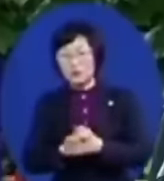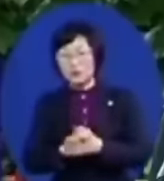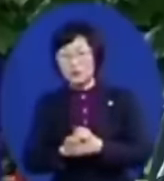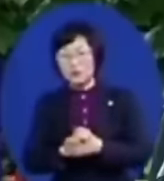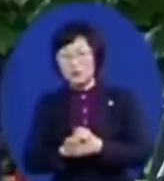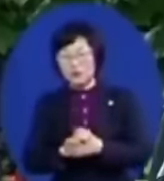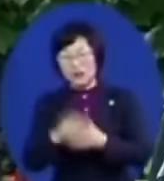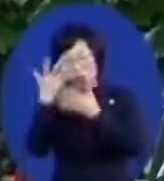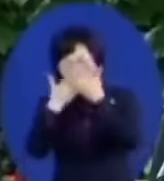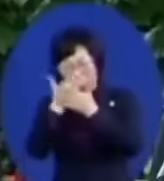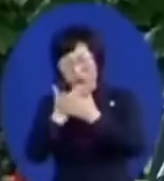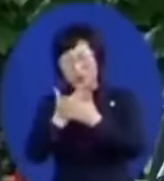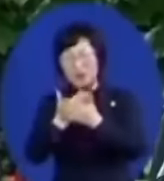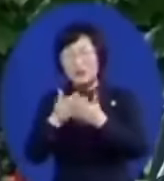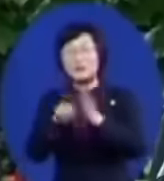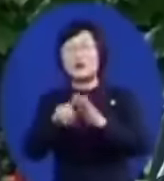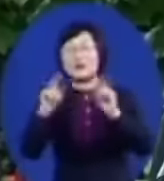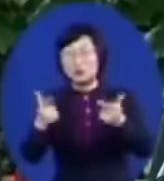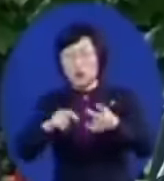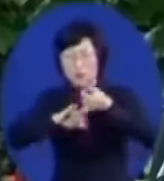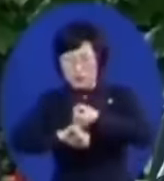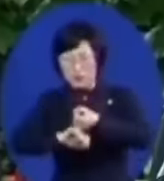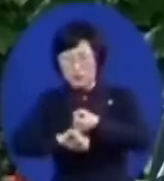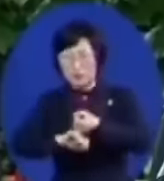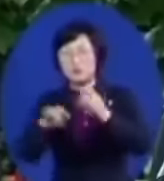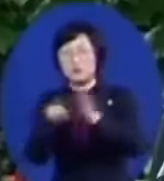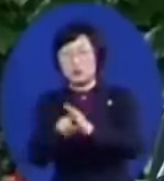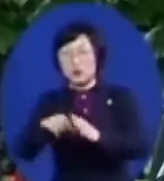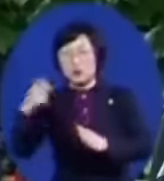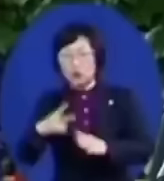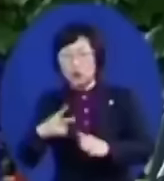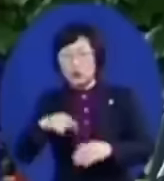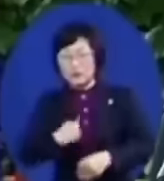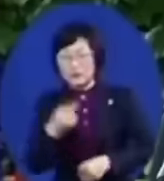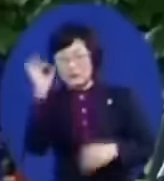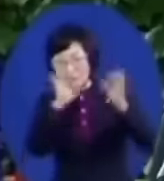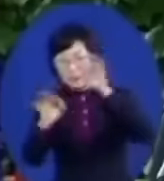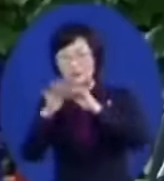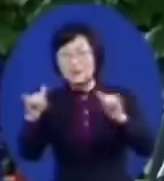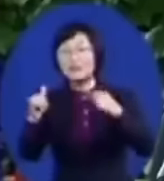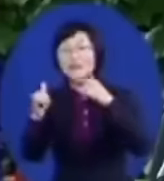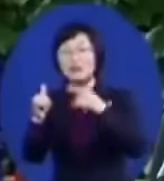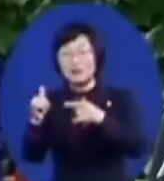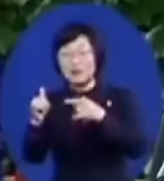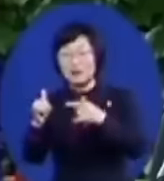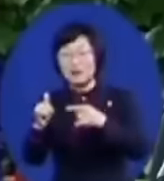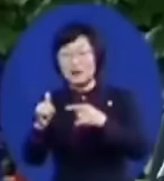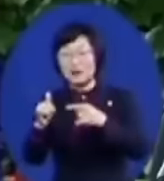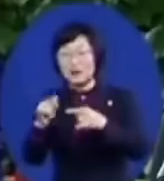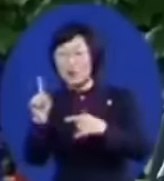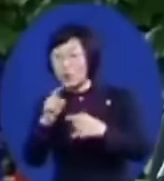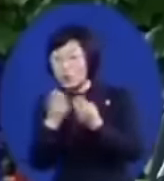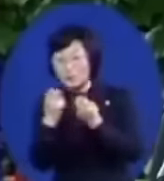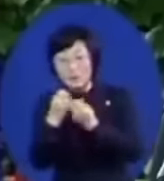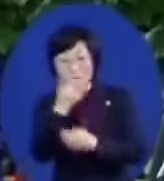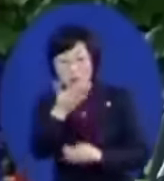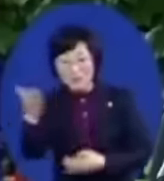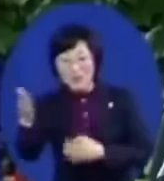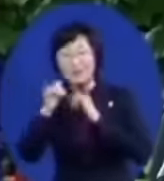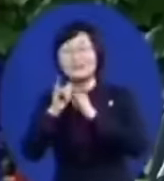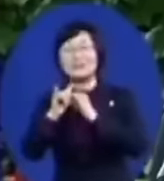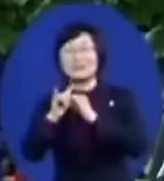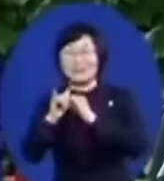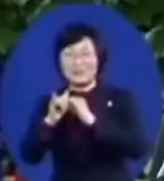희미하게 아닙니다. 반드시 그가 계신 것과 또한 그가 자기를 찾는 자들에게 어떻게 하신다고요?